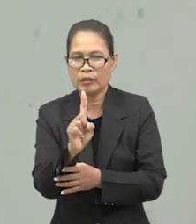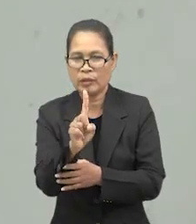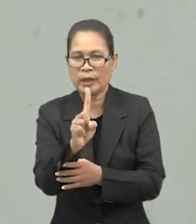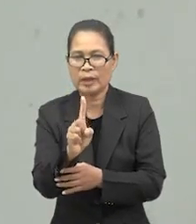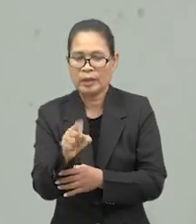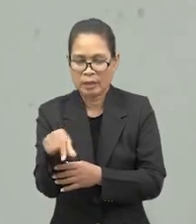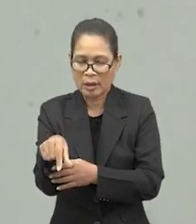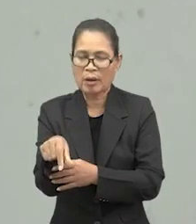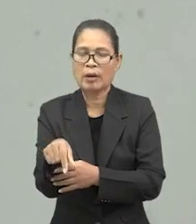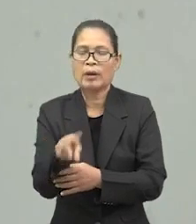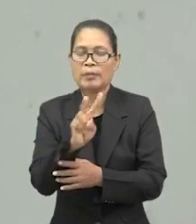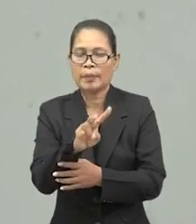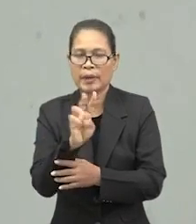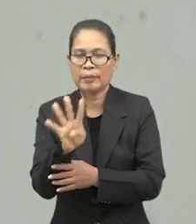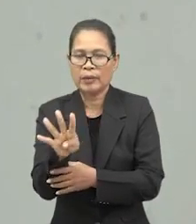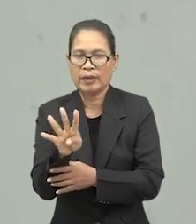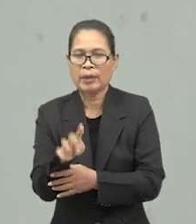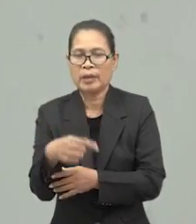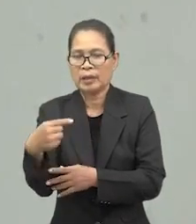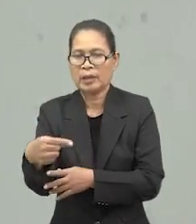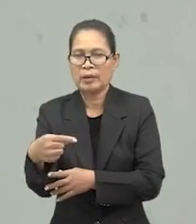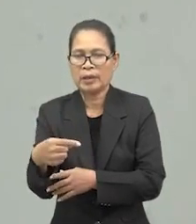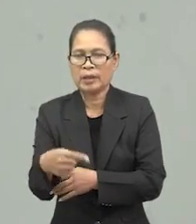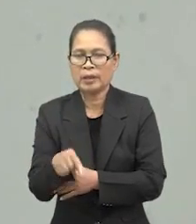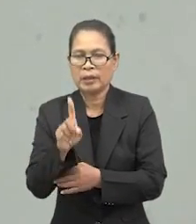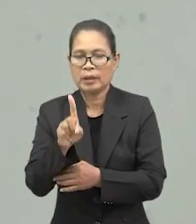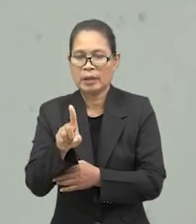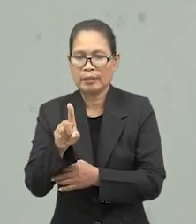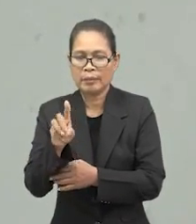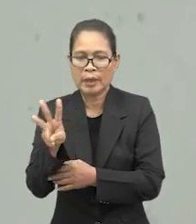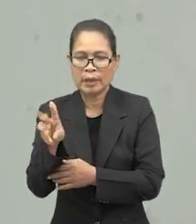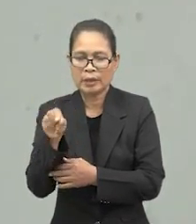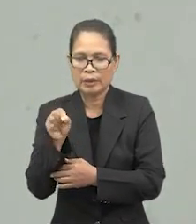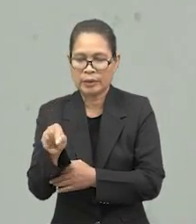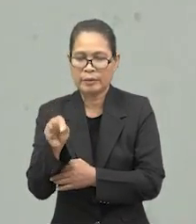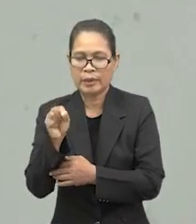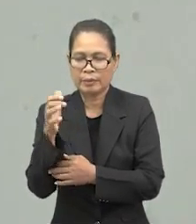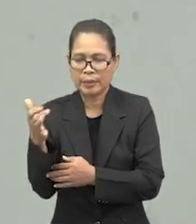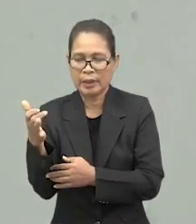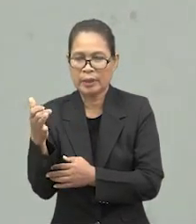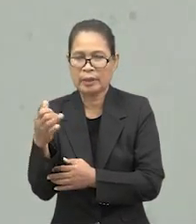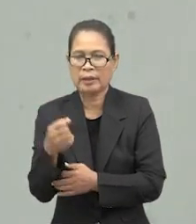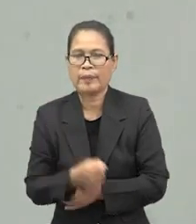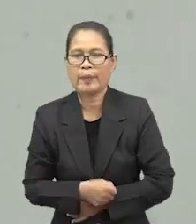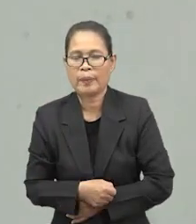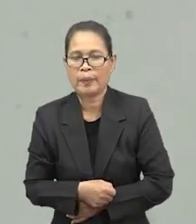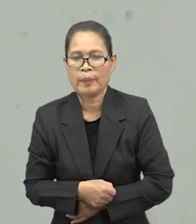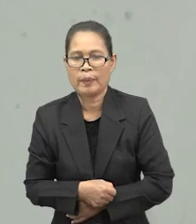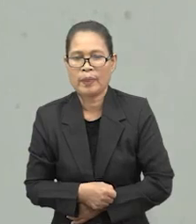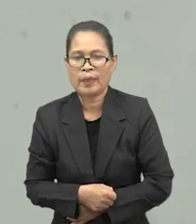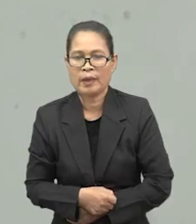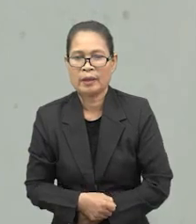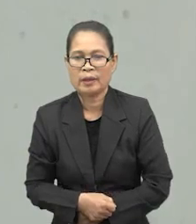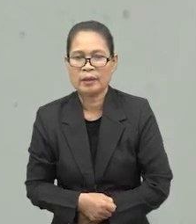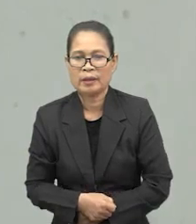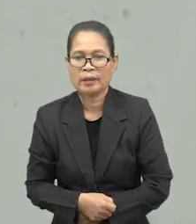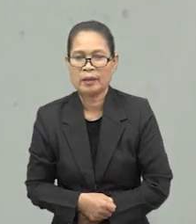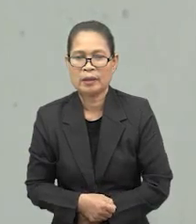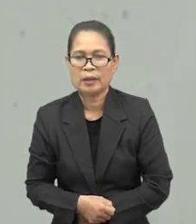phí tí muối cứ lùng hạt có một hay bún đỏ nâng đập bấy cho pram